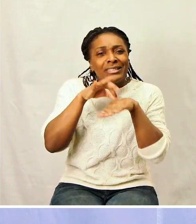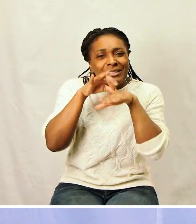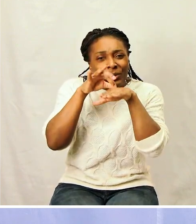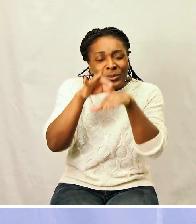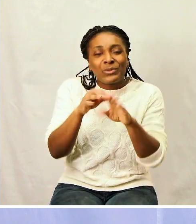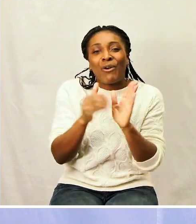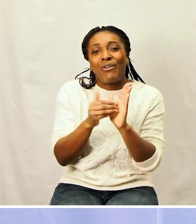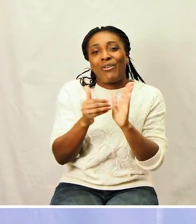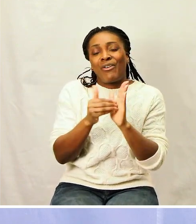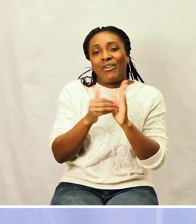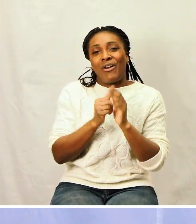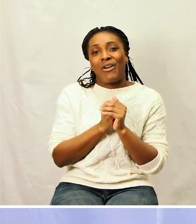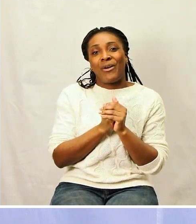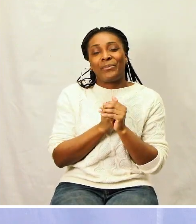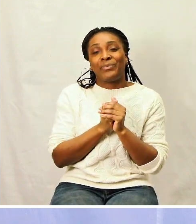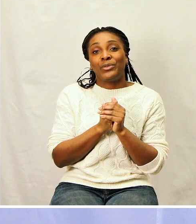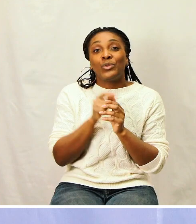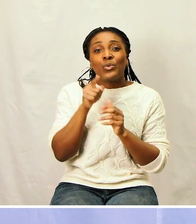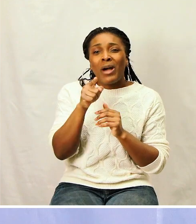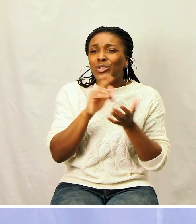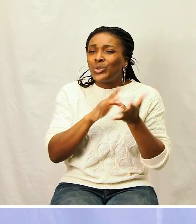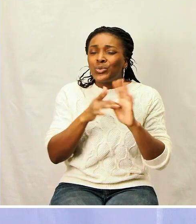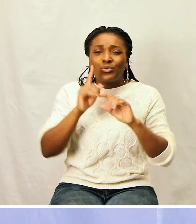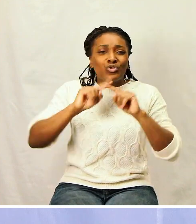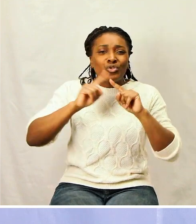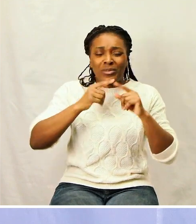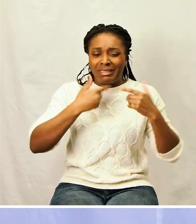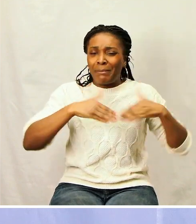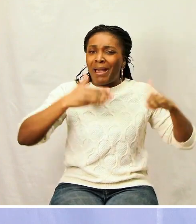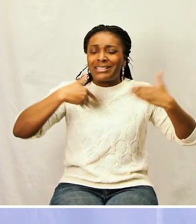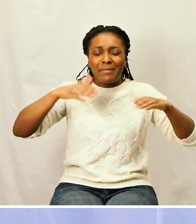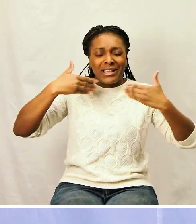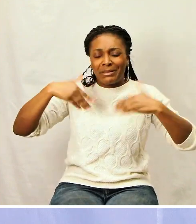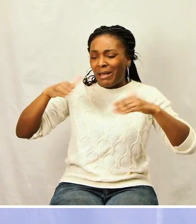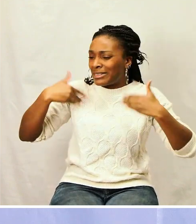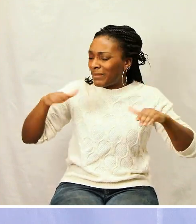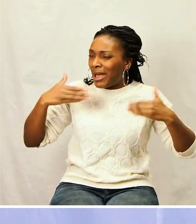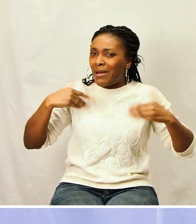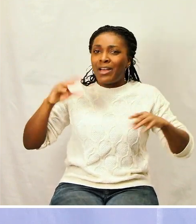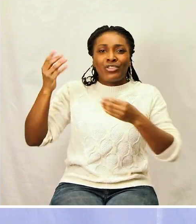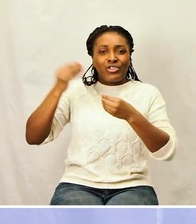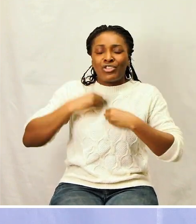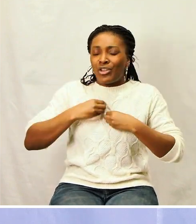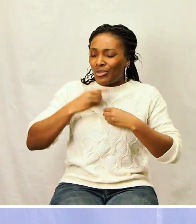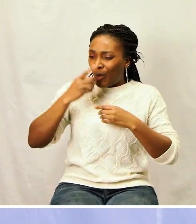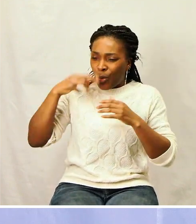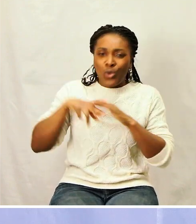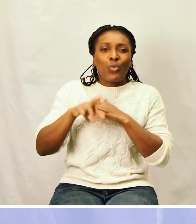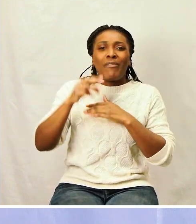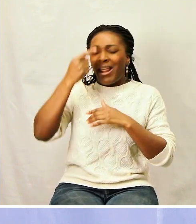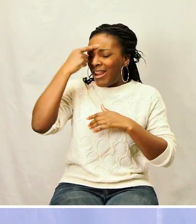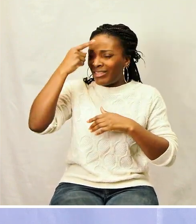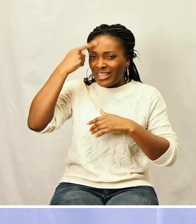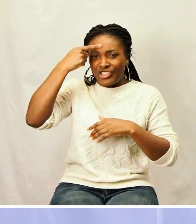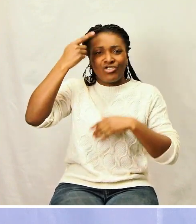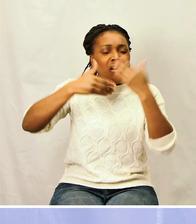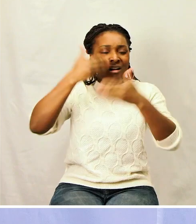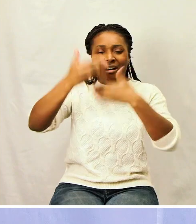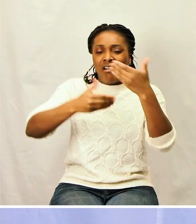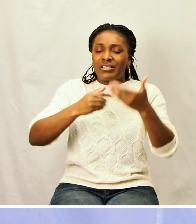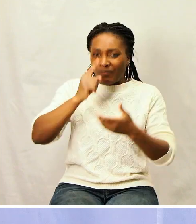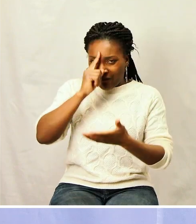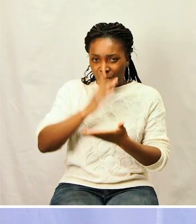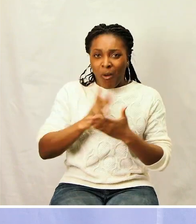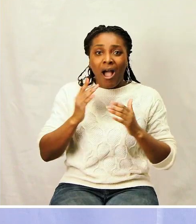aujourd'hui et que et bien tu puisses te débarrasser de tout cela dans ta marche et puis être renouvelé dans ton intelligence et grandir dans ta